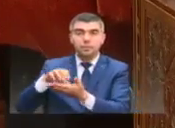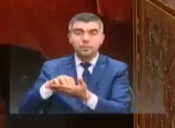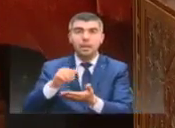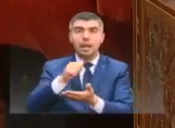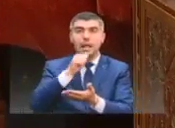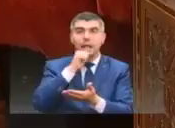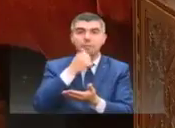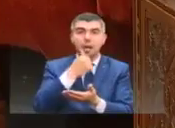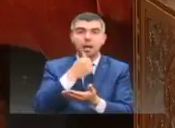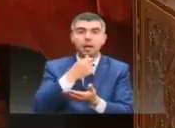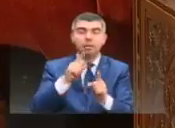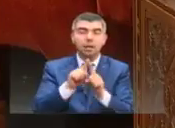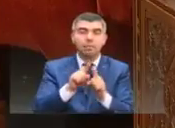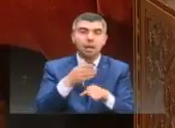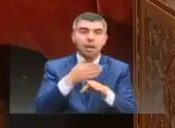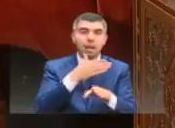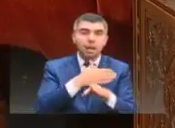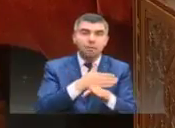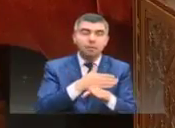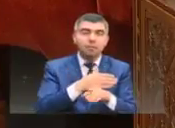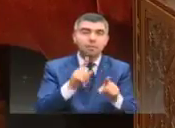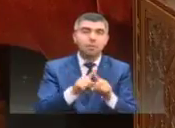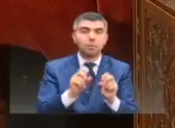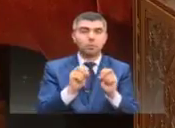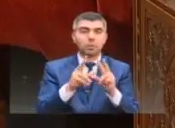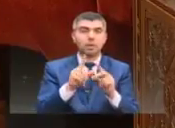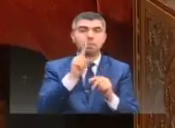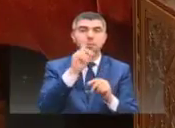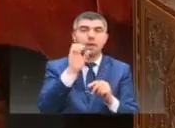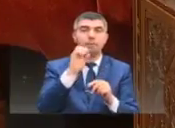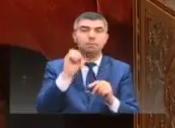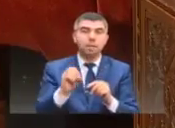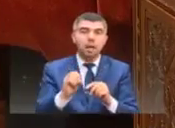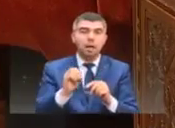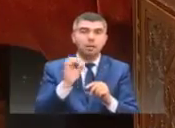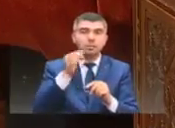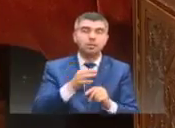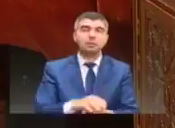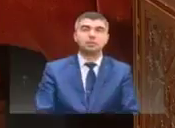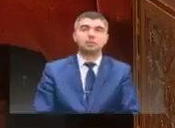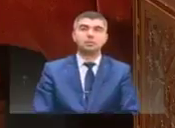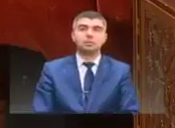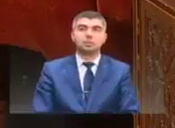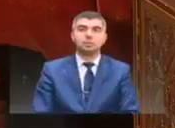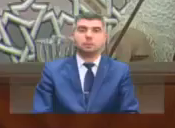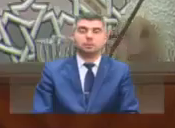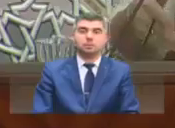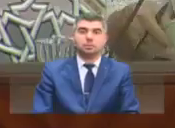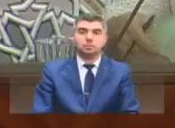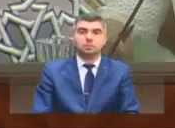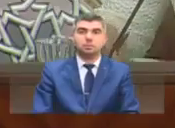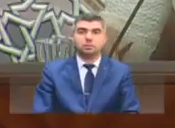والتي تخضع لمراقبة صارمة هي مياه صالحة للشرب، صالحة للشرب. شكرا لكم. شكرا.